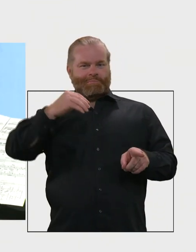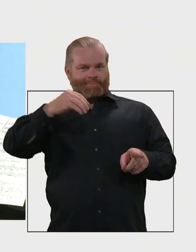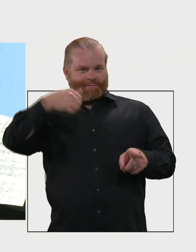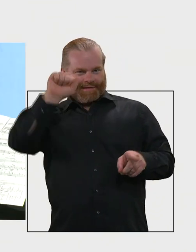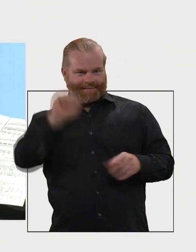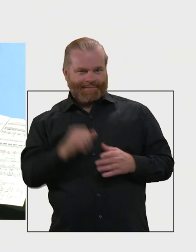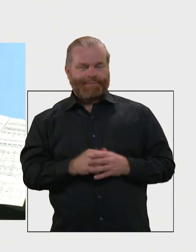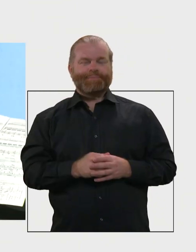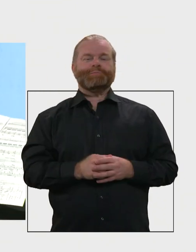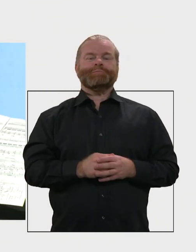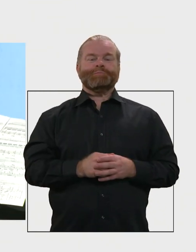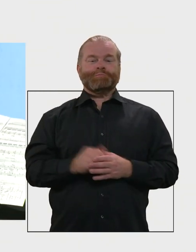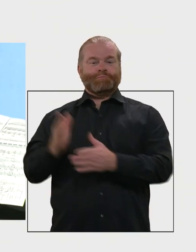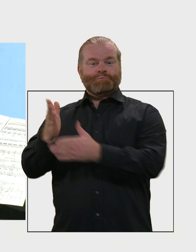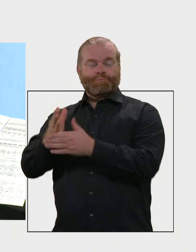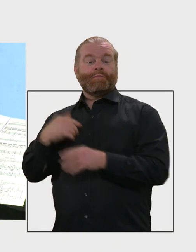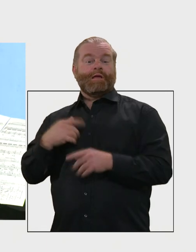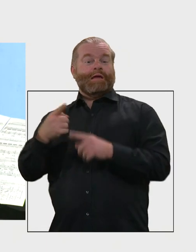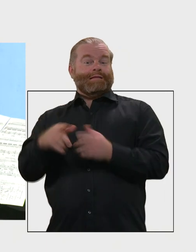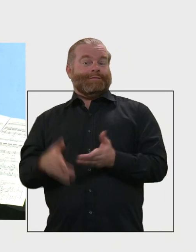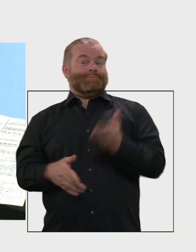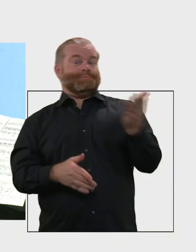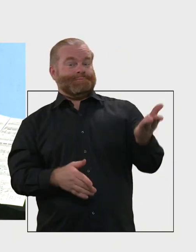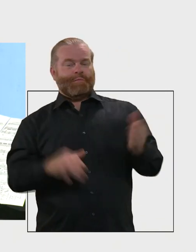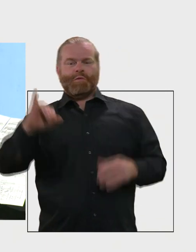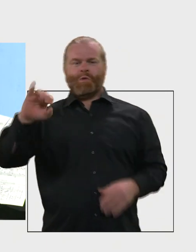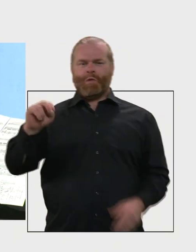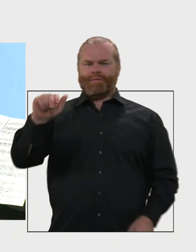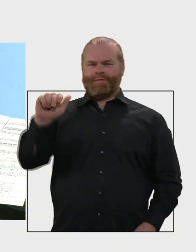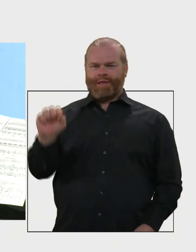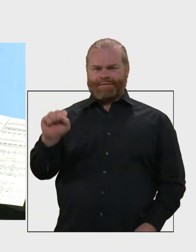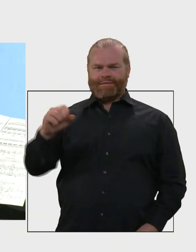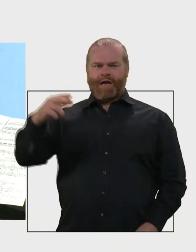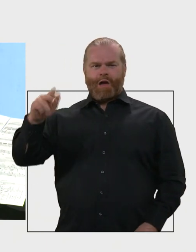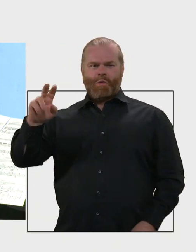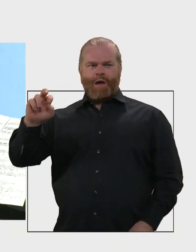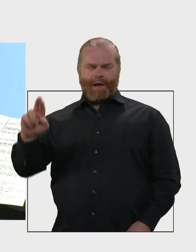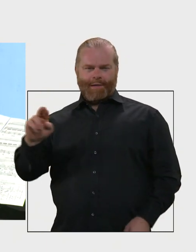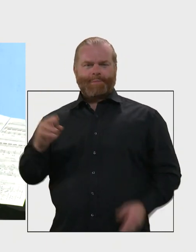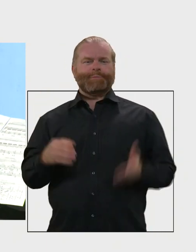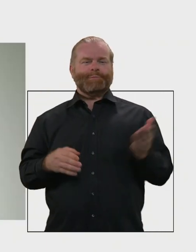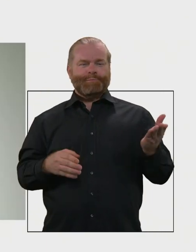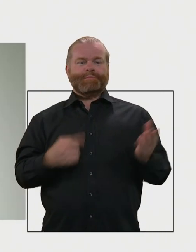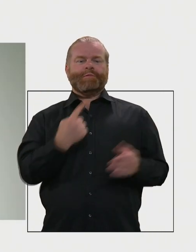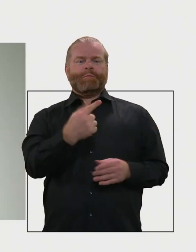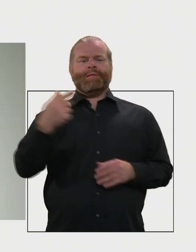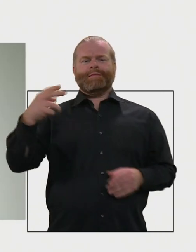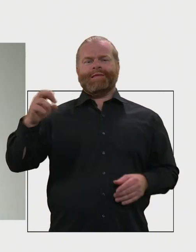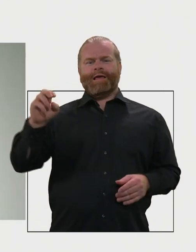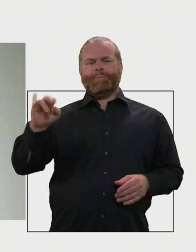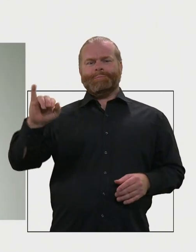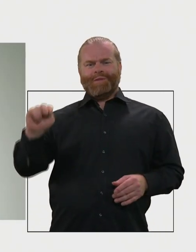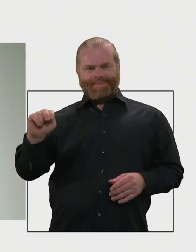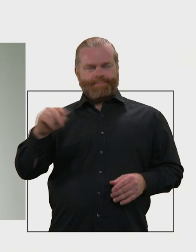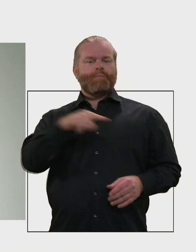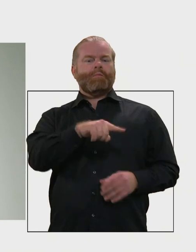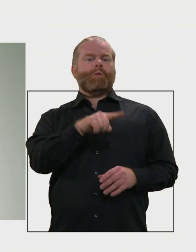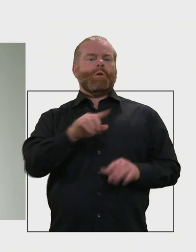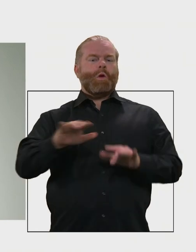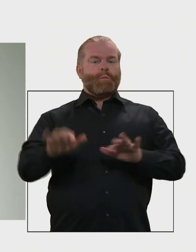Pianist, Akkordeonist, Komponist und Arrangeur. Er ist blind seit seinem zweiten Lebensjahr und